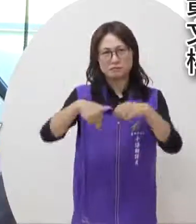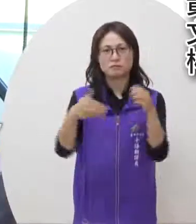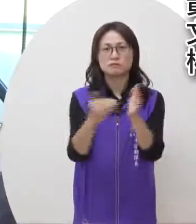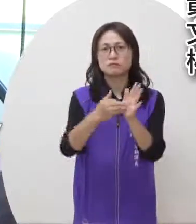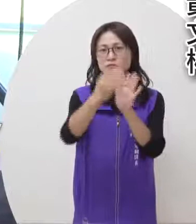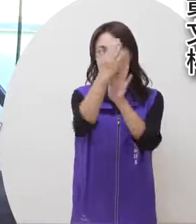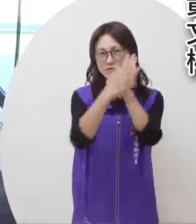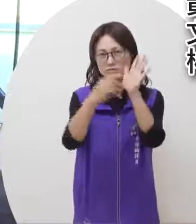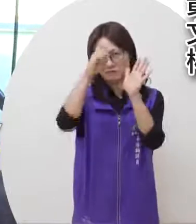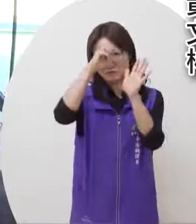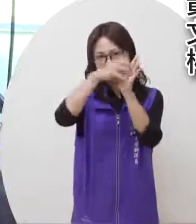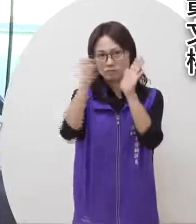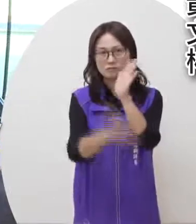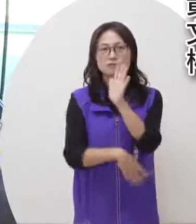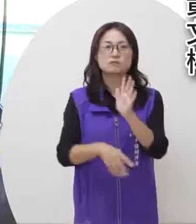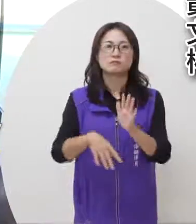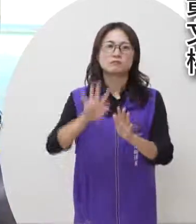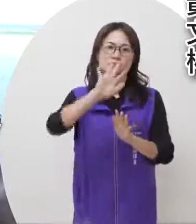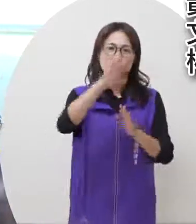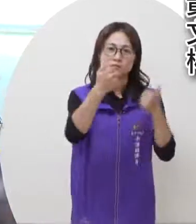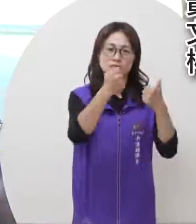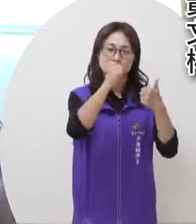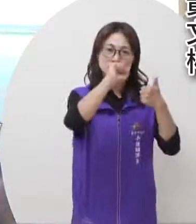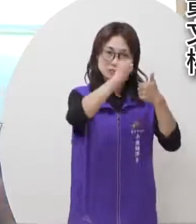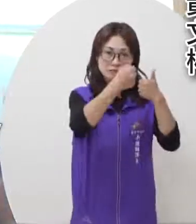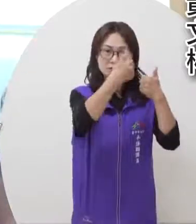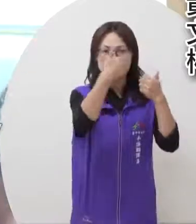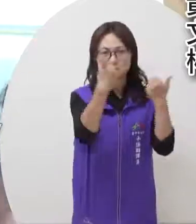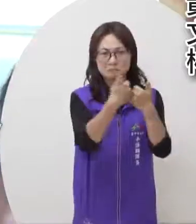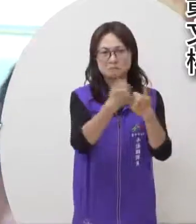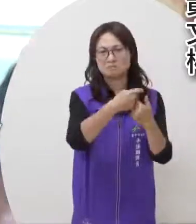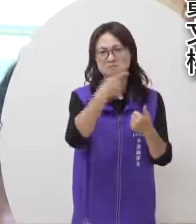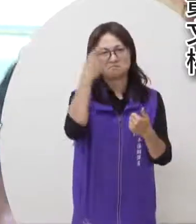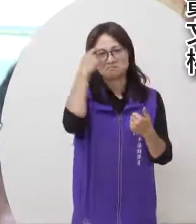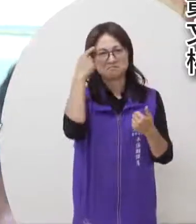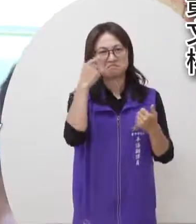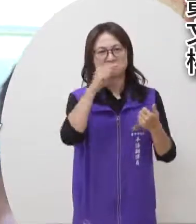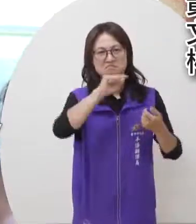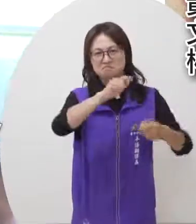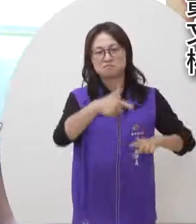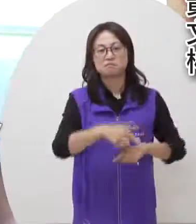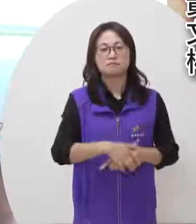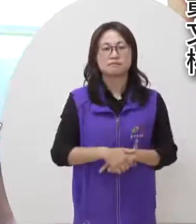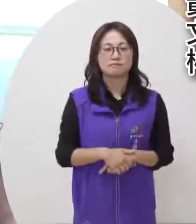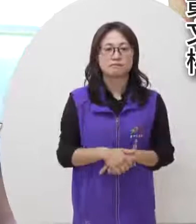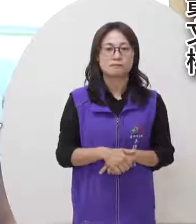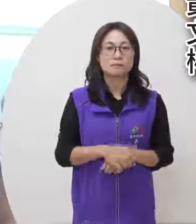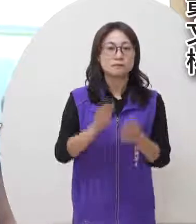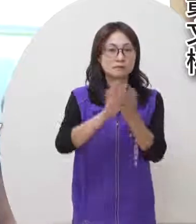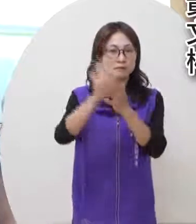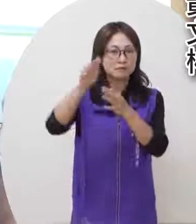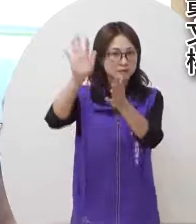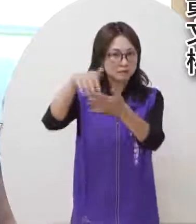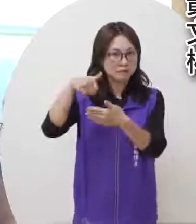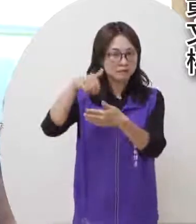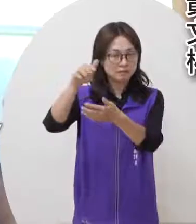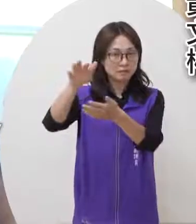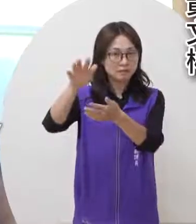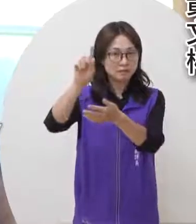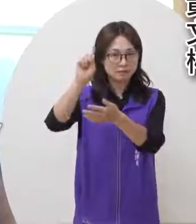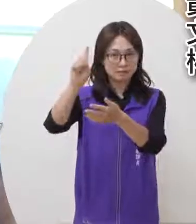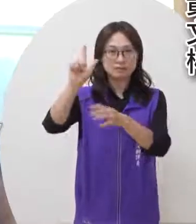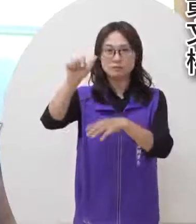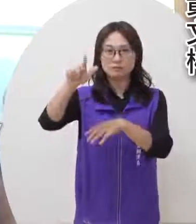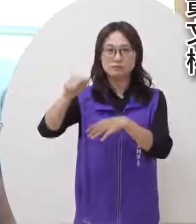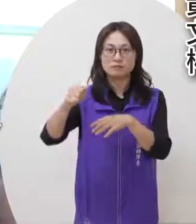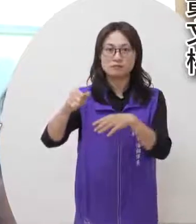见，那我们后来请的余敦前老师做了花鸟云雨的一个意向的改善了，那这个部分